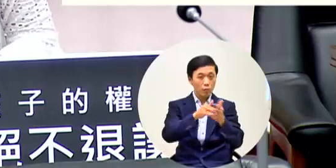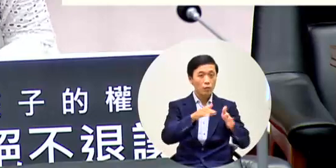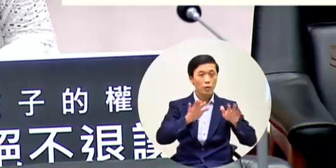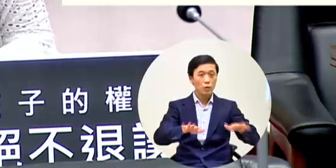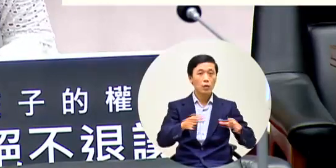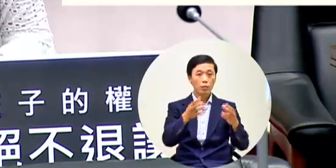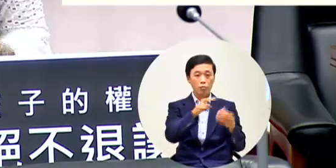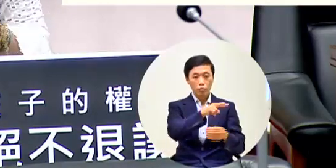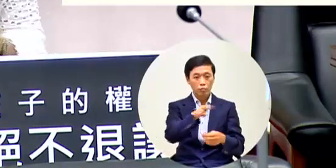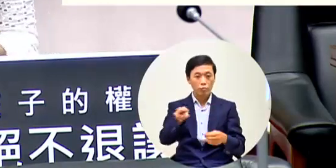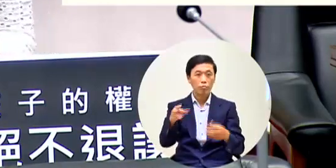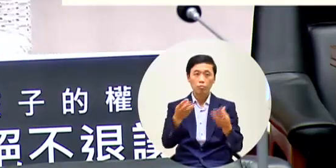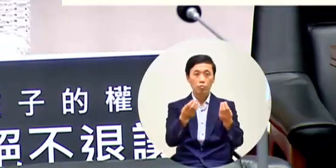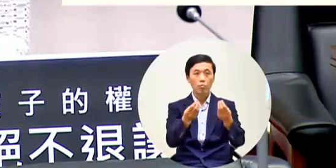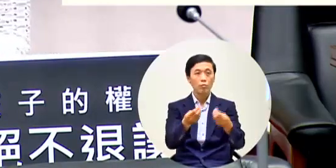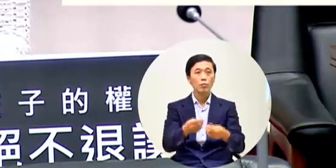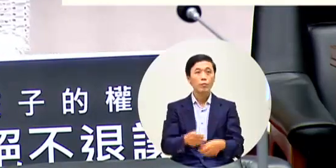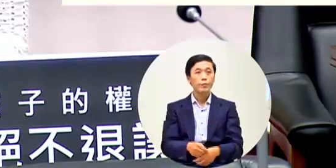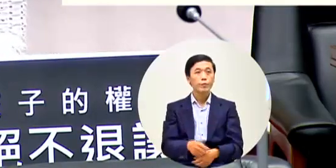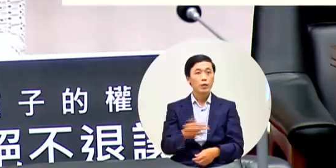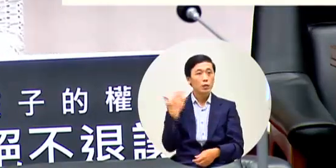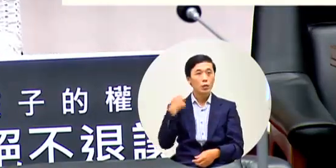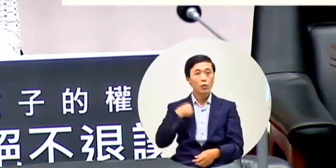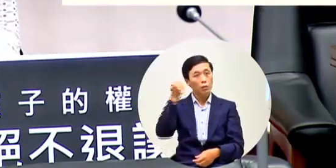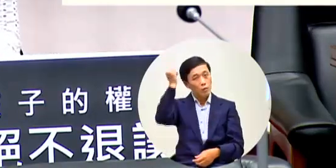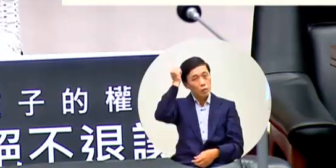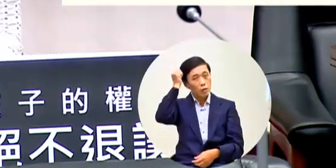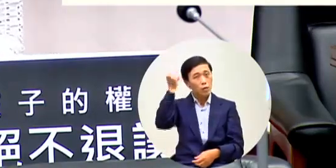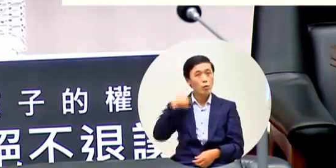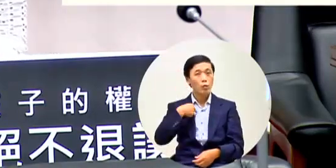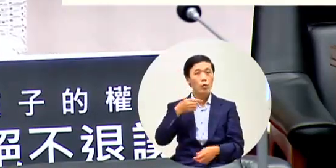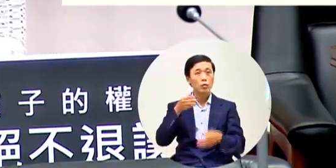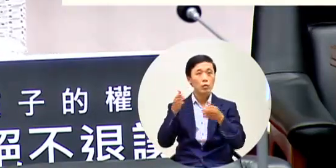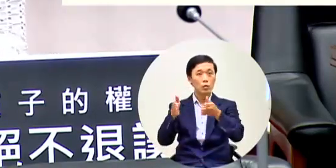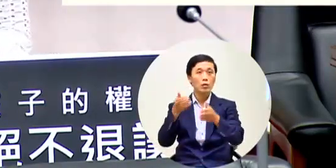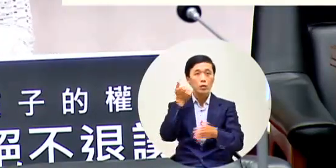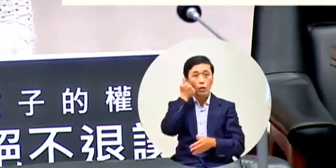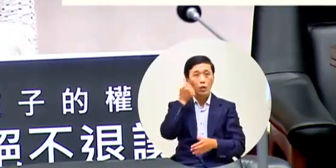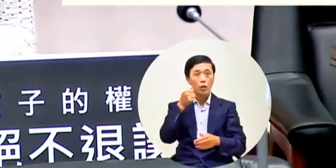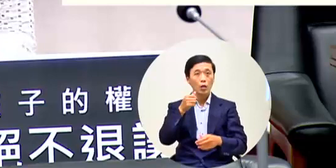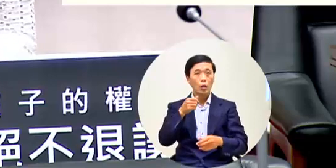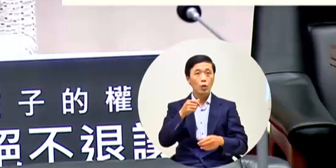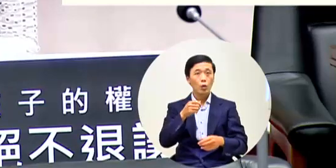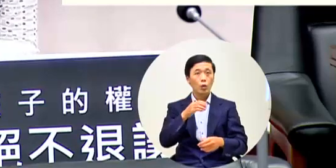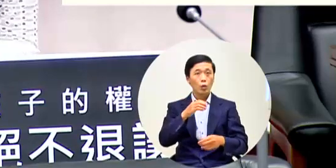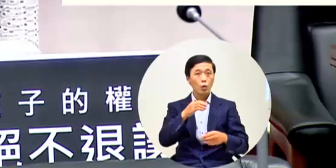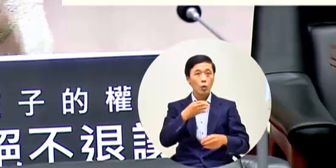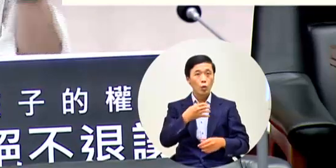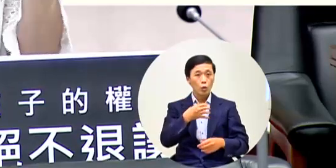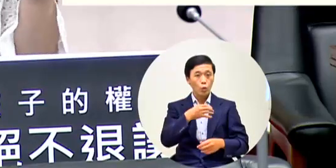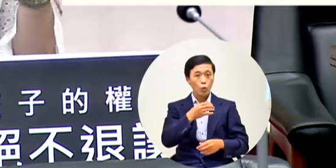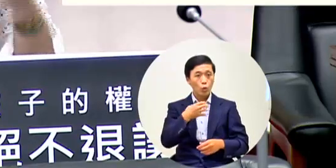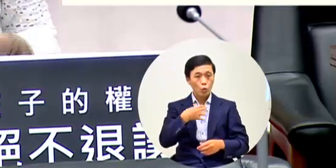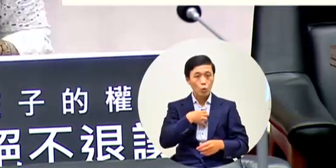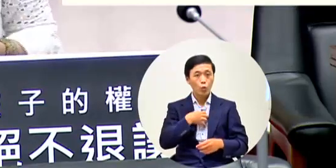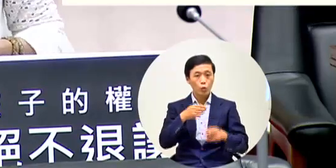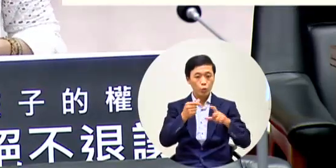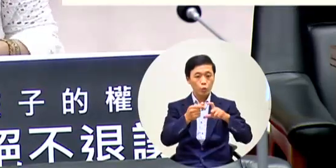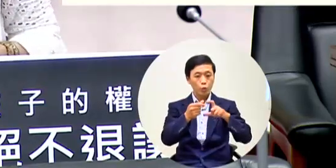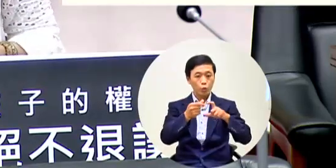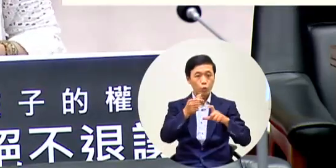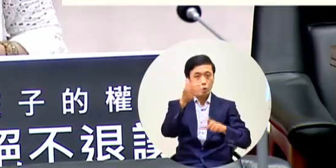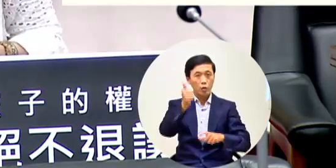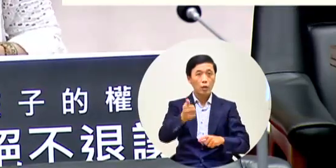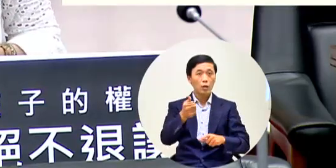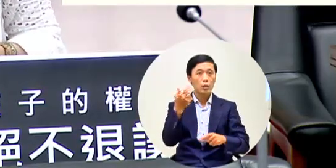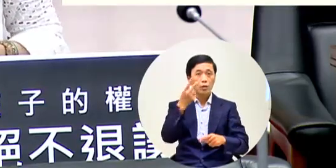有看到下文。那时候我记得我们跟我们的吴区长那时候也有讲好说，那时候的我